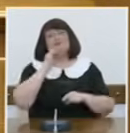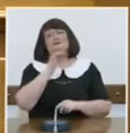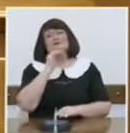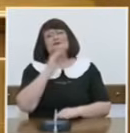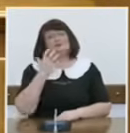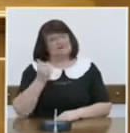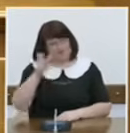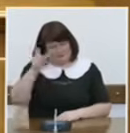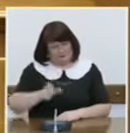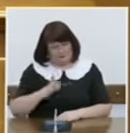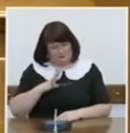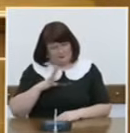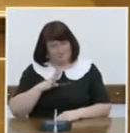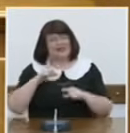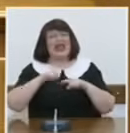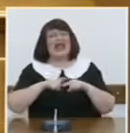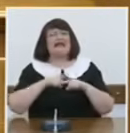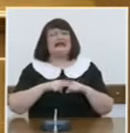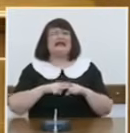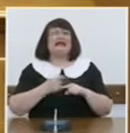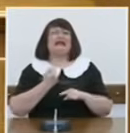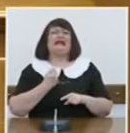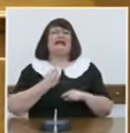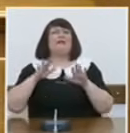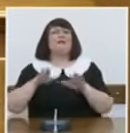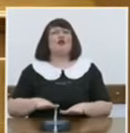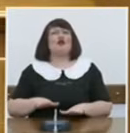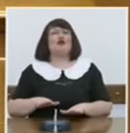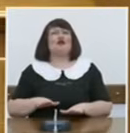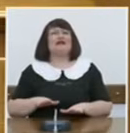ελληνική εθνικότητα, πώς λέγεται? Τανζανός,